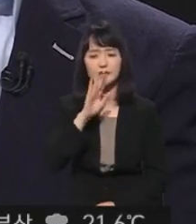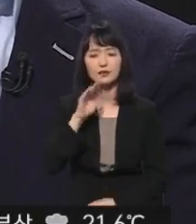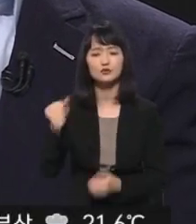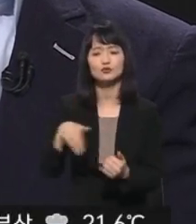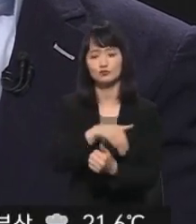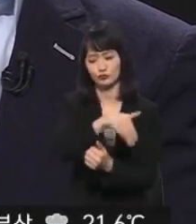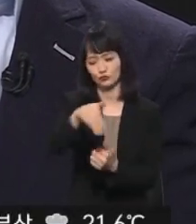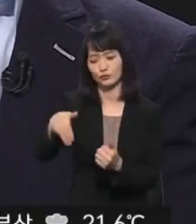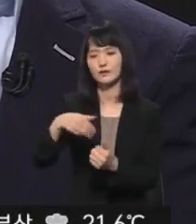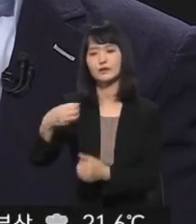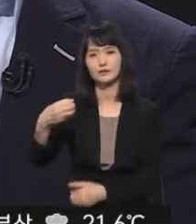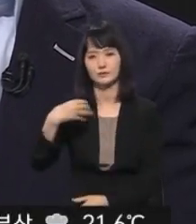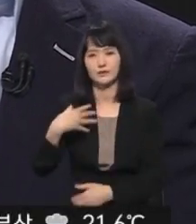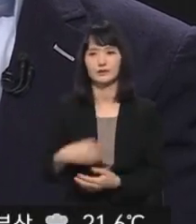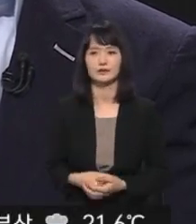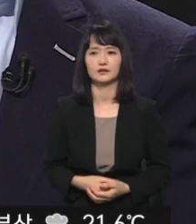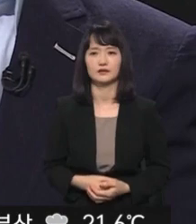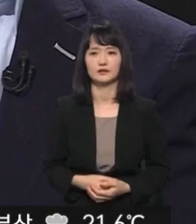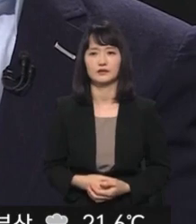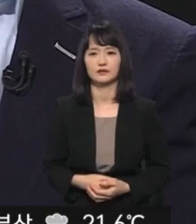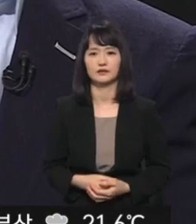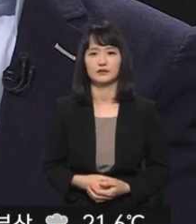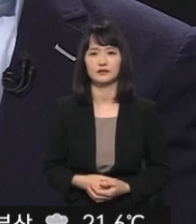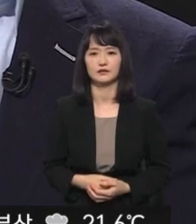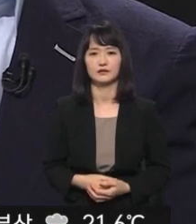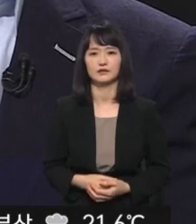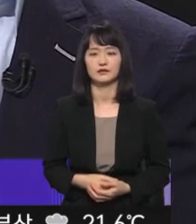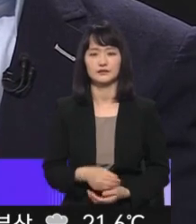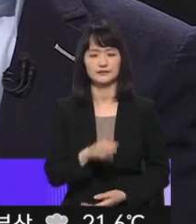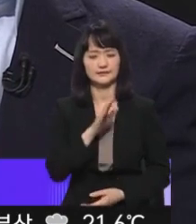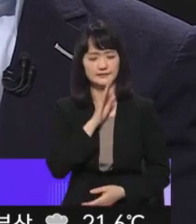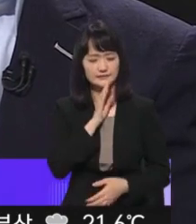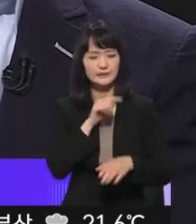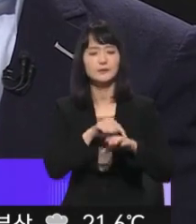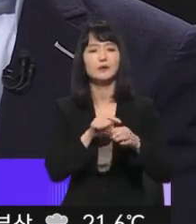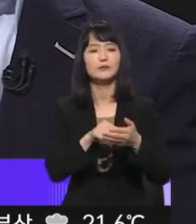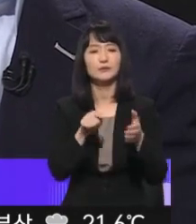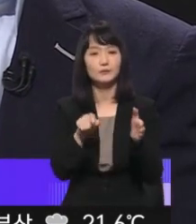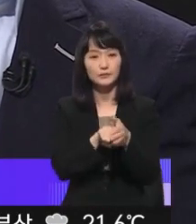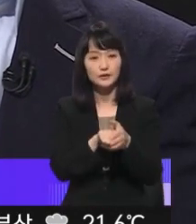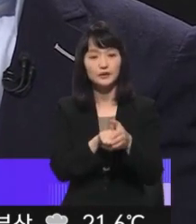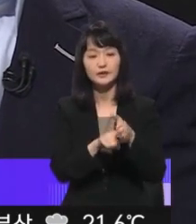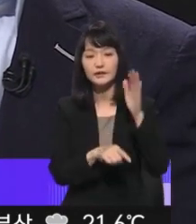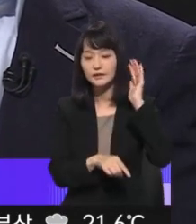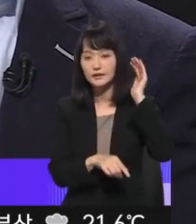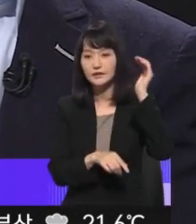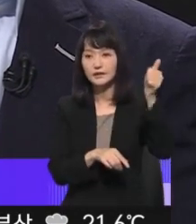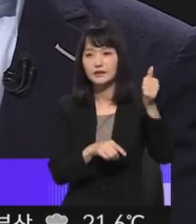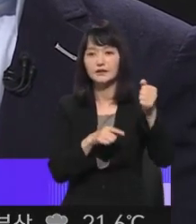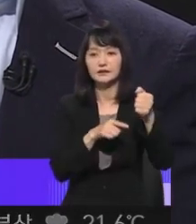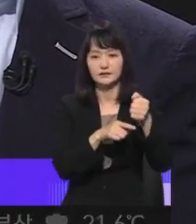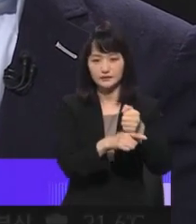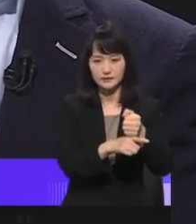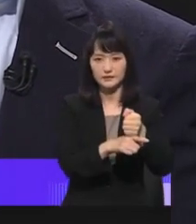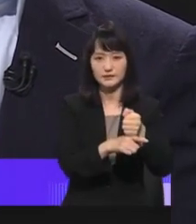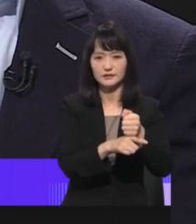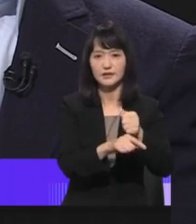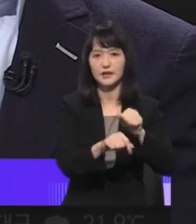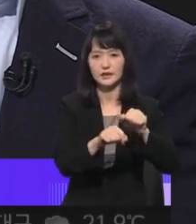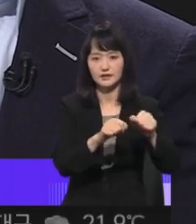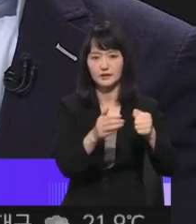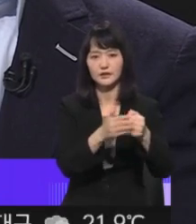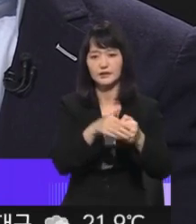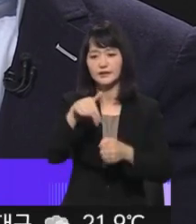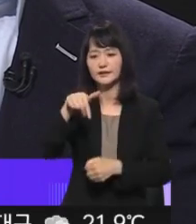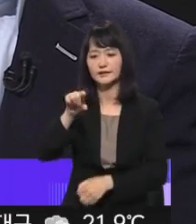그래서 제가 볼때는 저기서 좀 더 나가서 저는 본심이 라고 믿고 싶고 대통령의 뜻이 점 주는 사랑이 움직이고 있기 때문에 하면 장제 론도